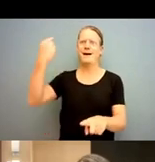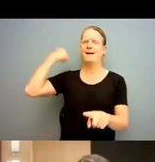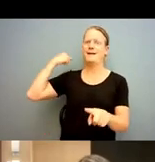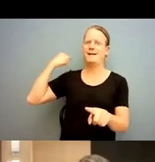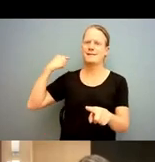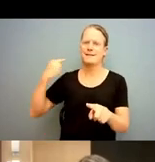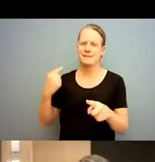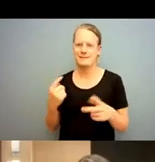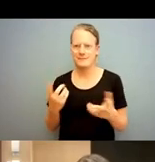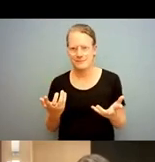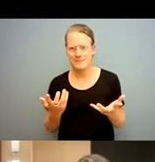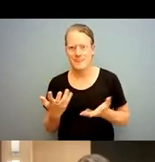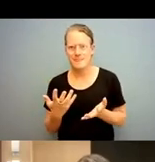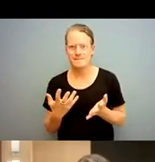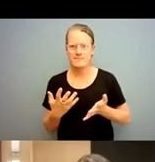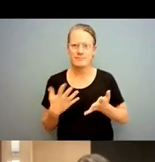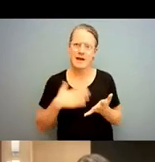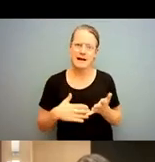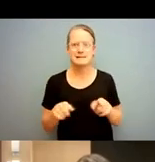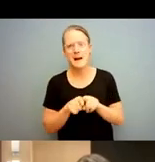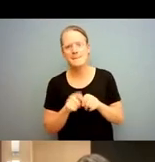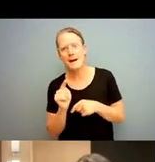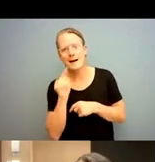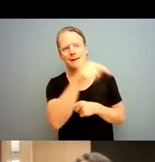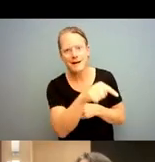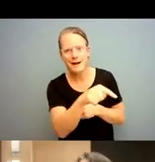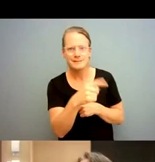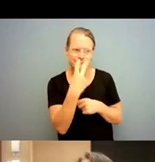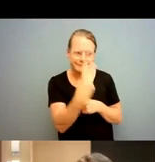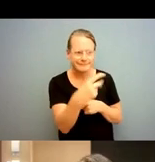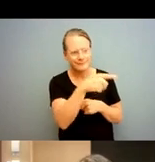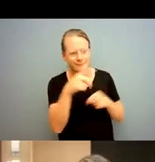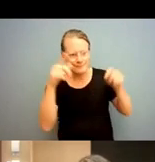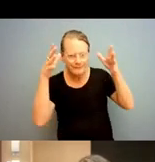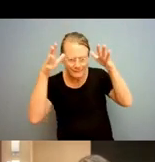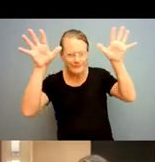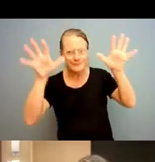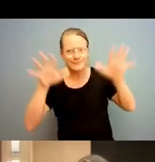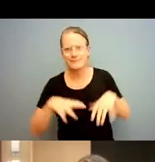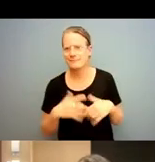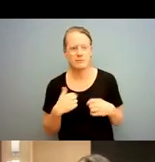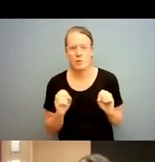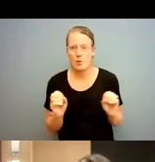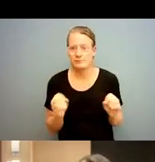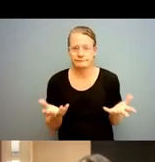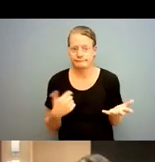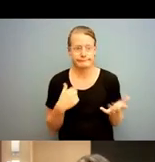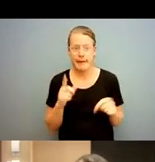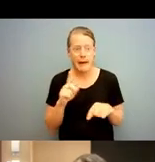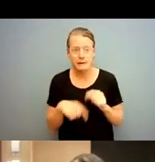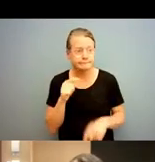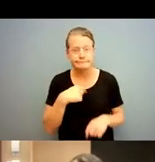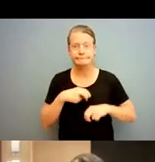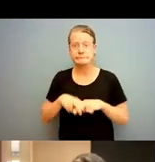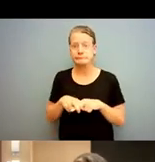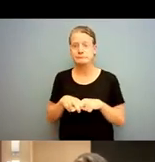tekär kaamuspäikki, iilä ruohtulaan. Tohkoin hääli. Nuupa kään